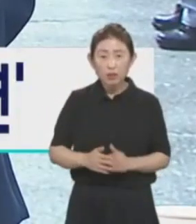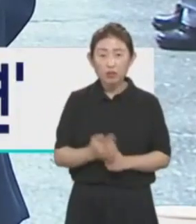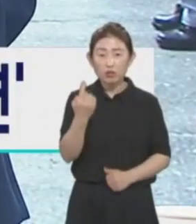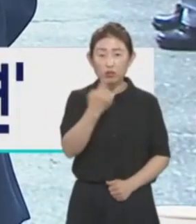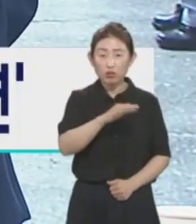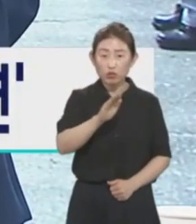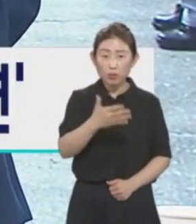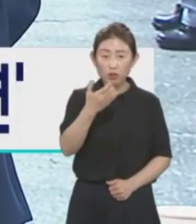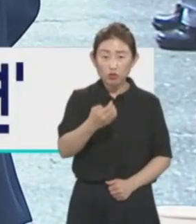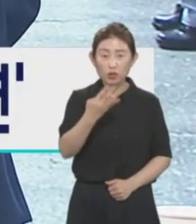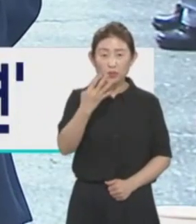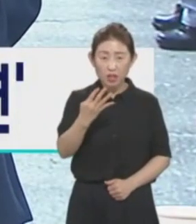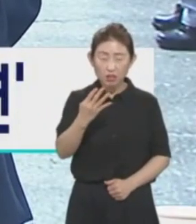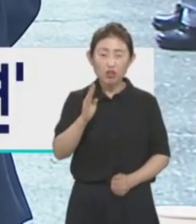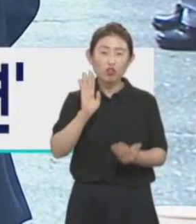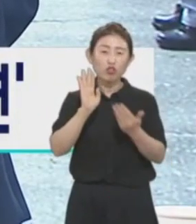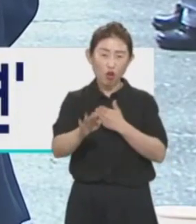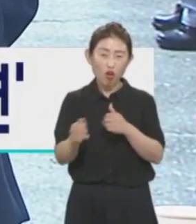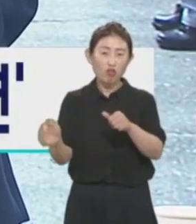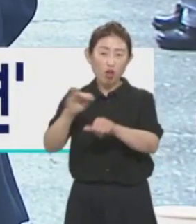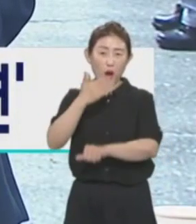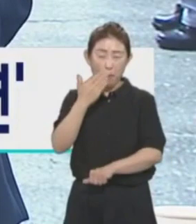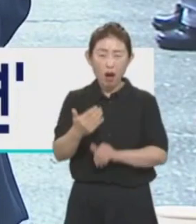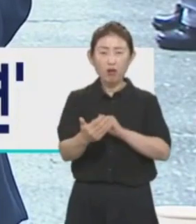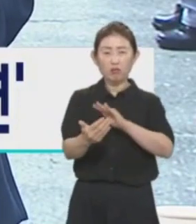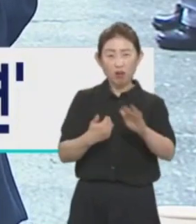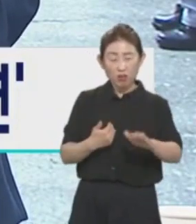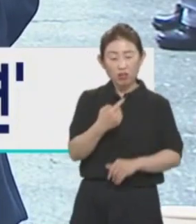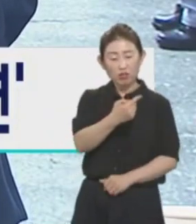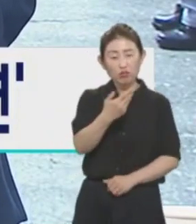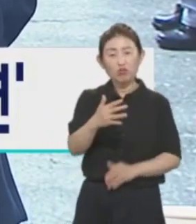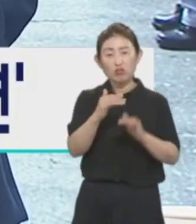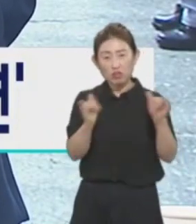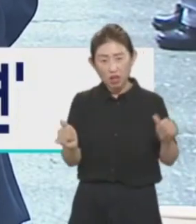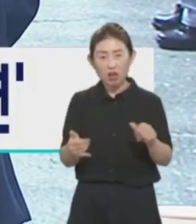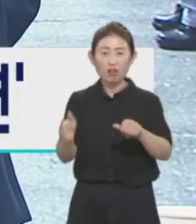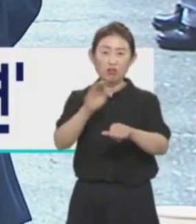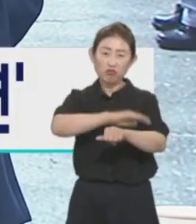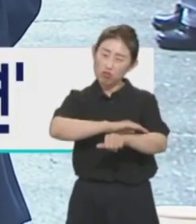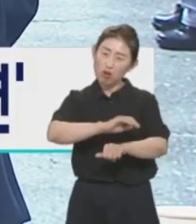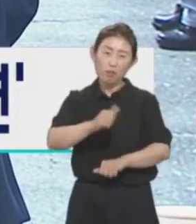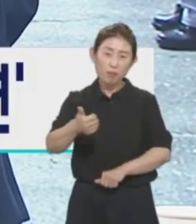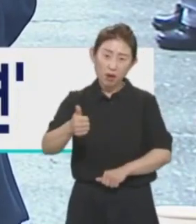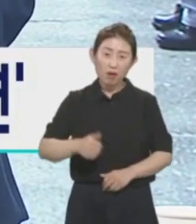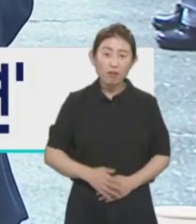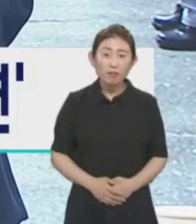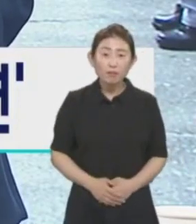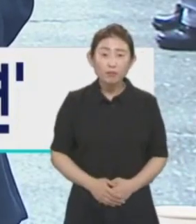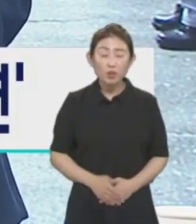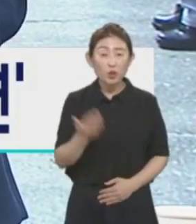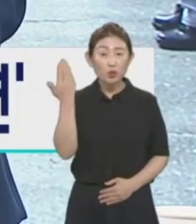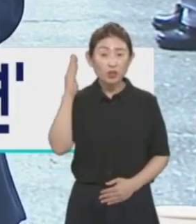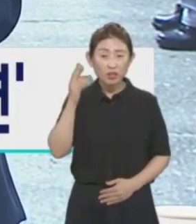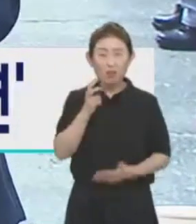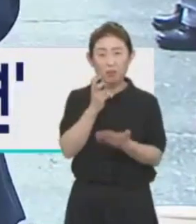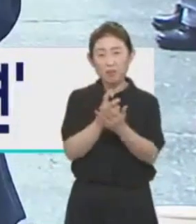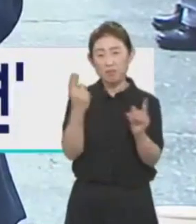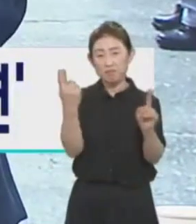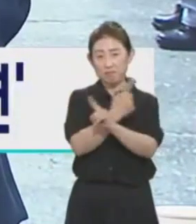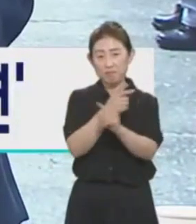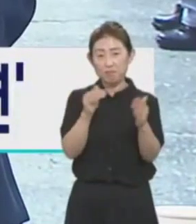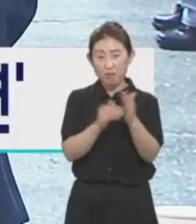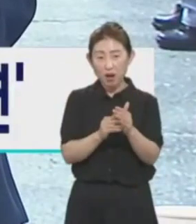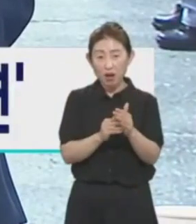부여된 1994년 이전에 순직한 소방관들은 소급 적용이 안 돼 현충원에 안장될 수 없었는데요. 최근